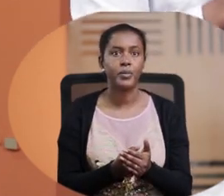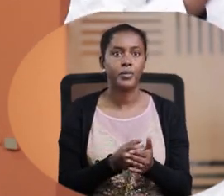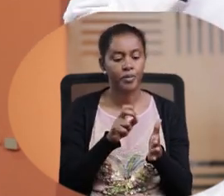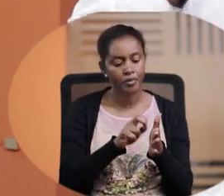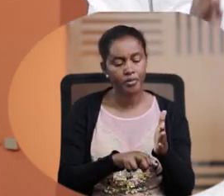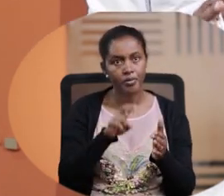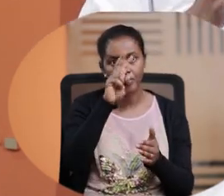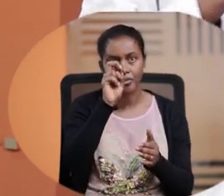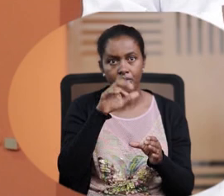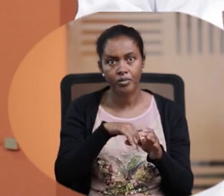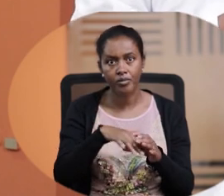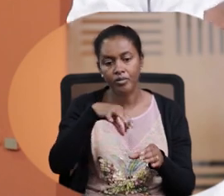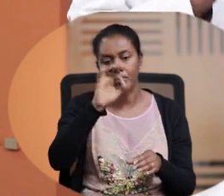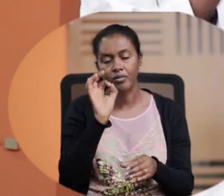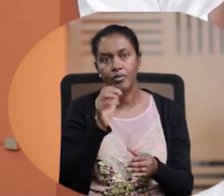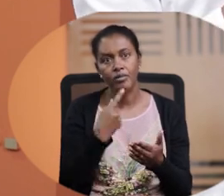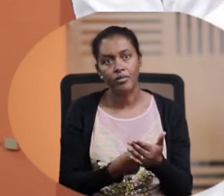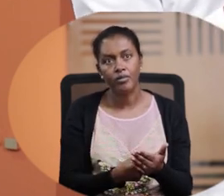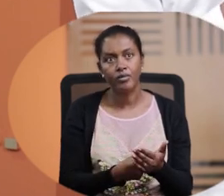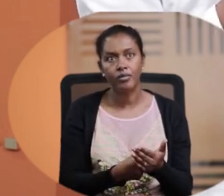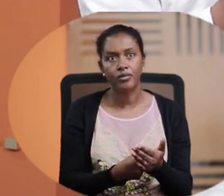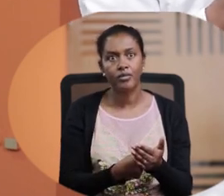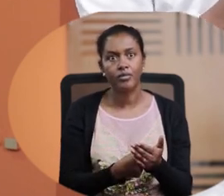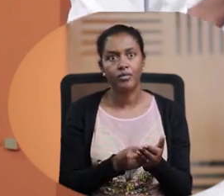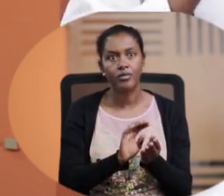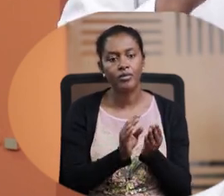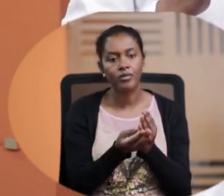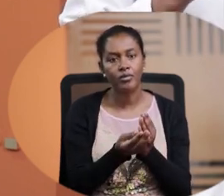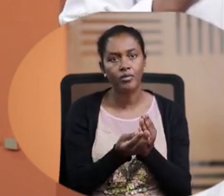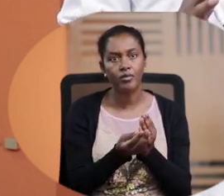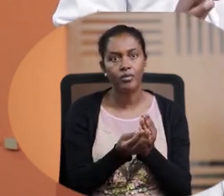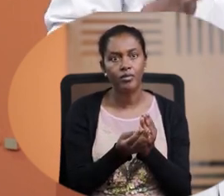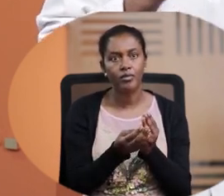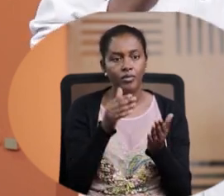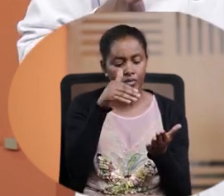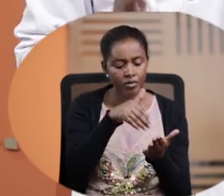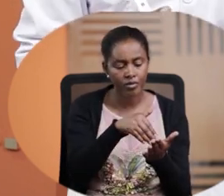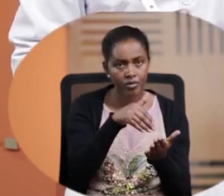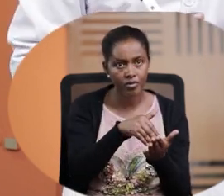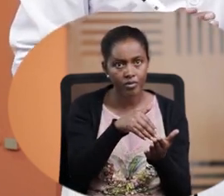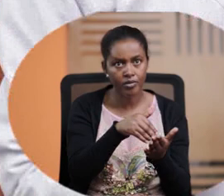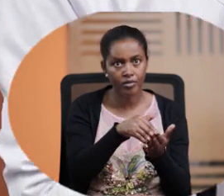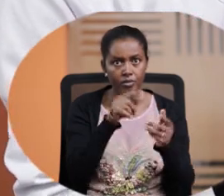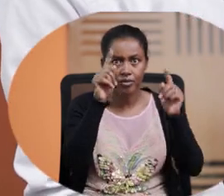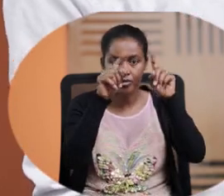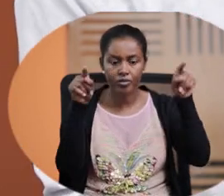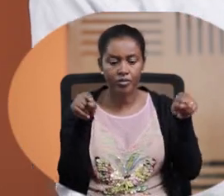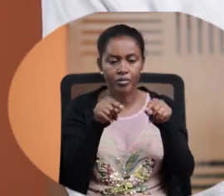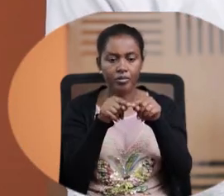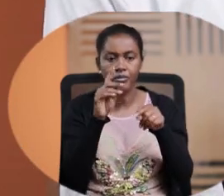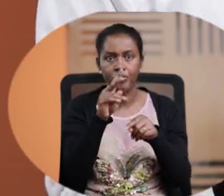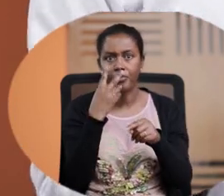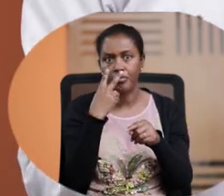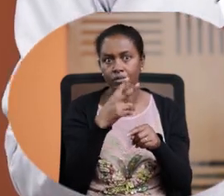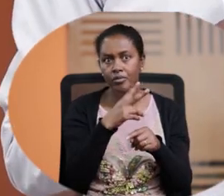20 keessaa qoramanii argatan kana bifa gabatee deddeebi'insaa yookaan gabatee taalitiin qindeessuun ni danda'ama jecha daataan kun amma yoo akkatti